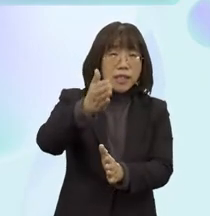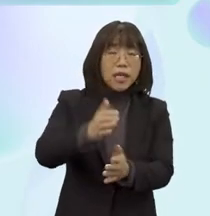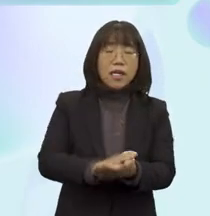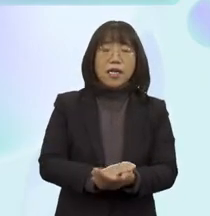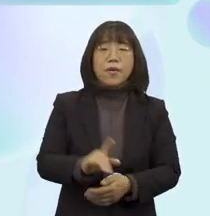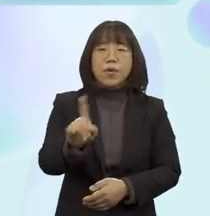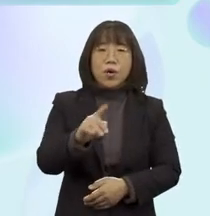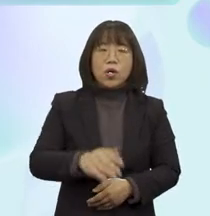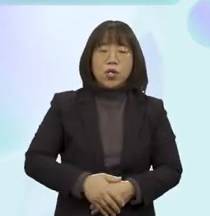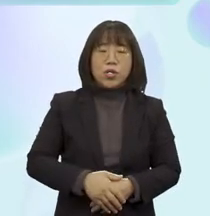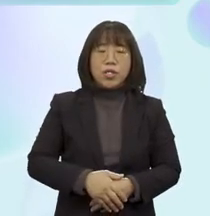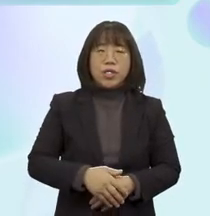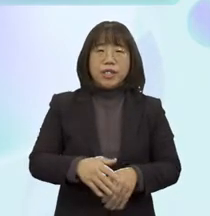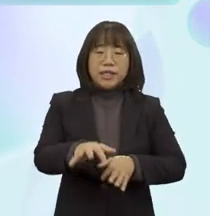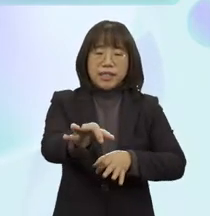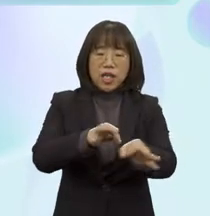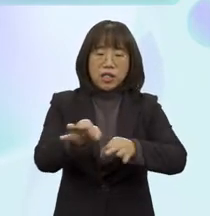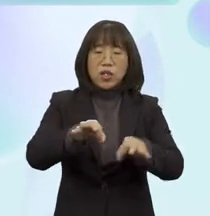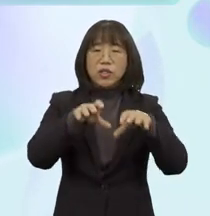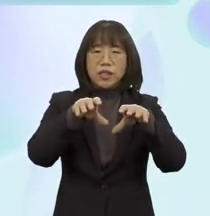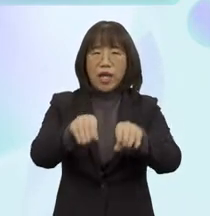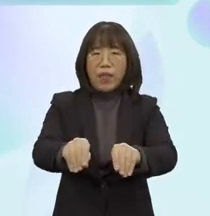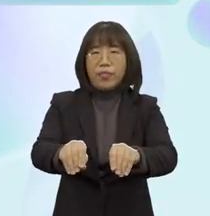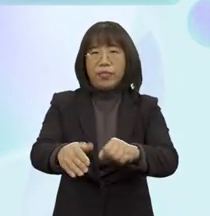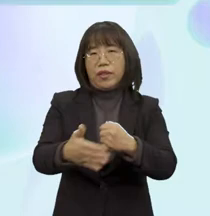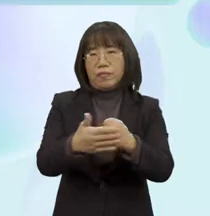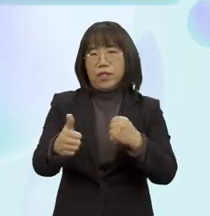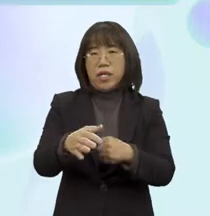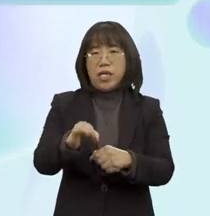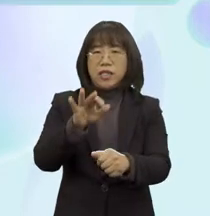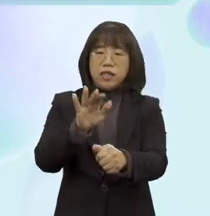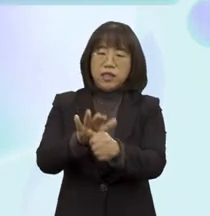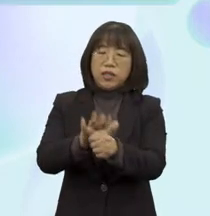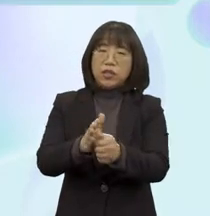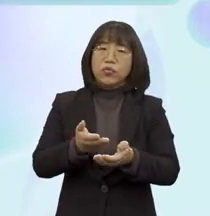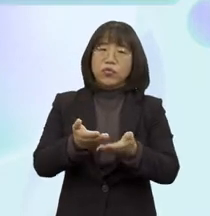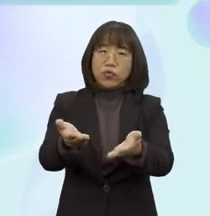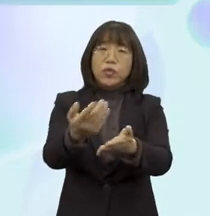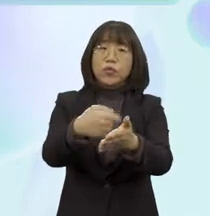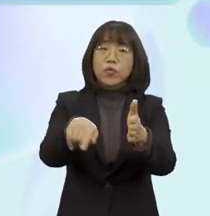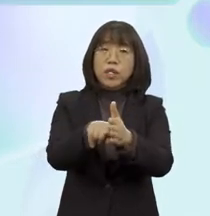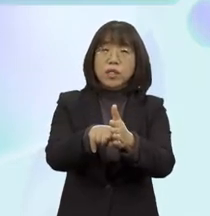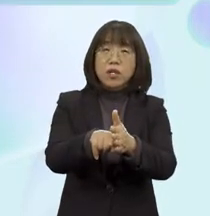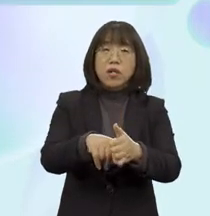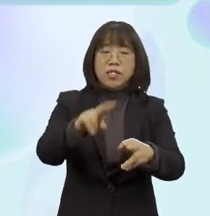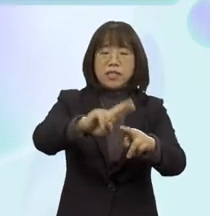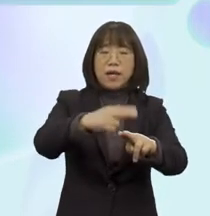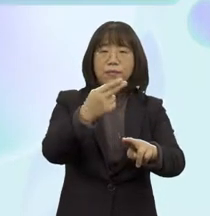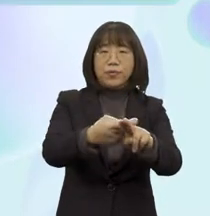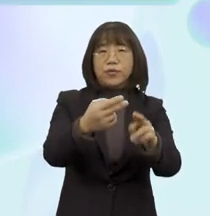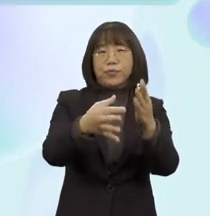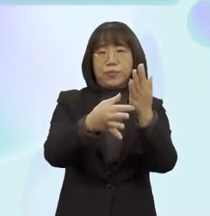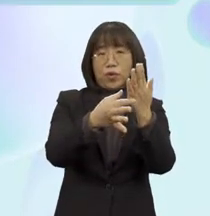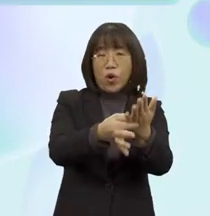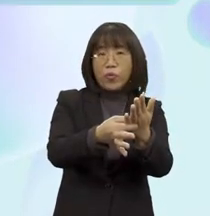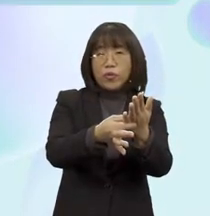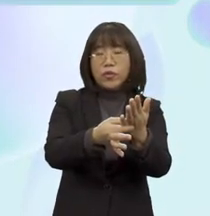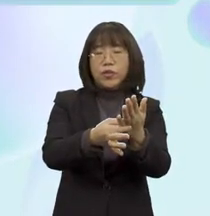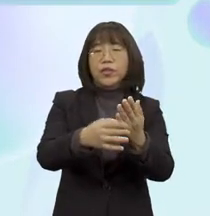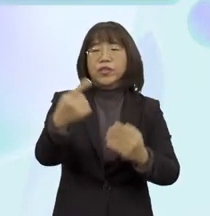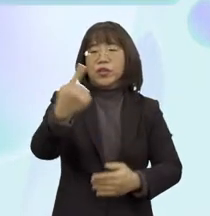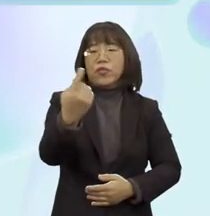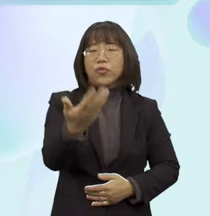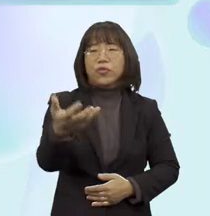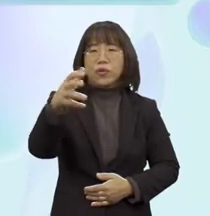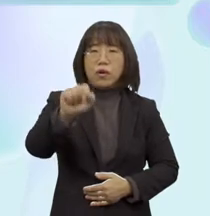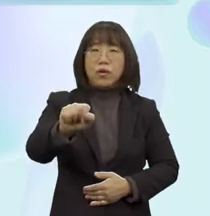서울시가 영업제한 소상공인 긴급 지원을 위해 지난 12월 28일부터 선결제 상품권 1,000억 원을